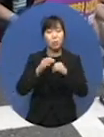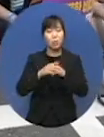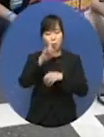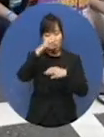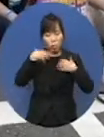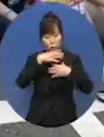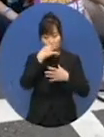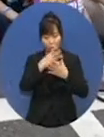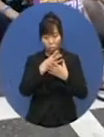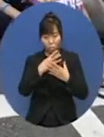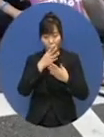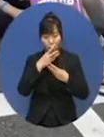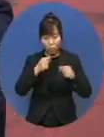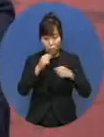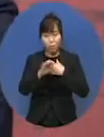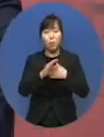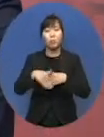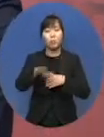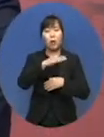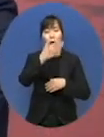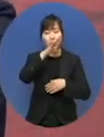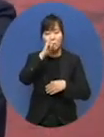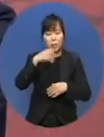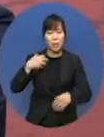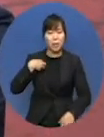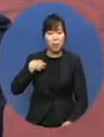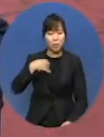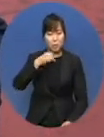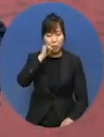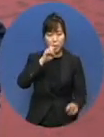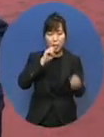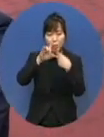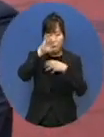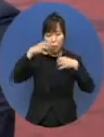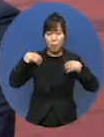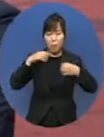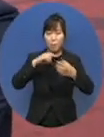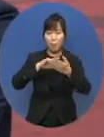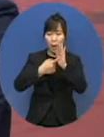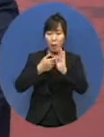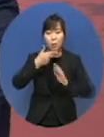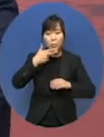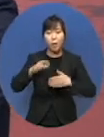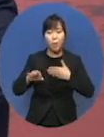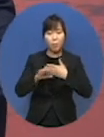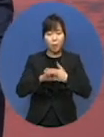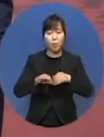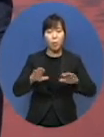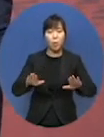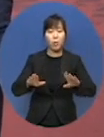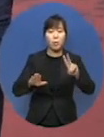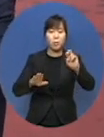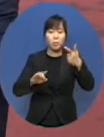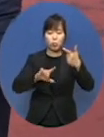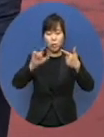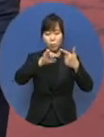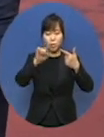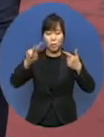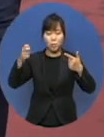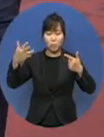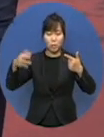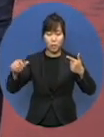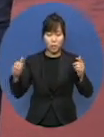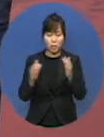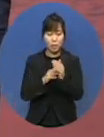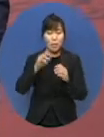경우 우리가 수용할 수 있는 책임 있는 답변을 정부가 내놓지 않는다면 오는 26일부터